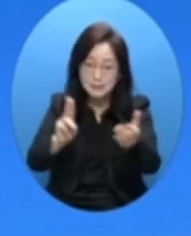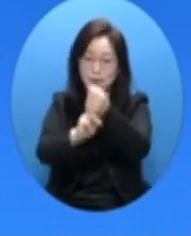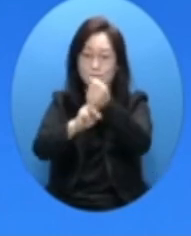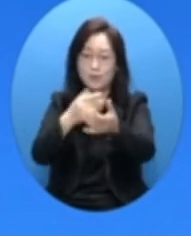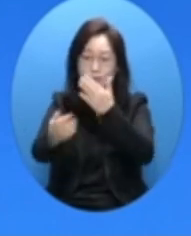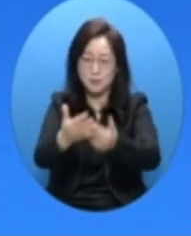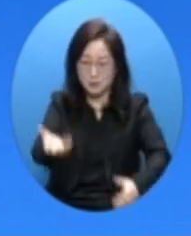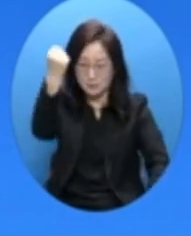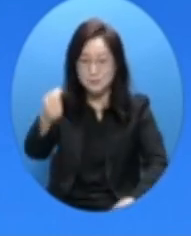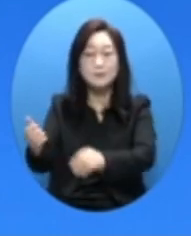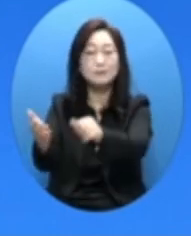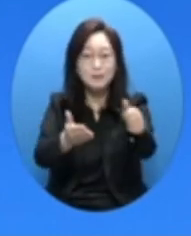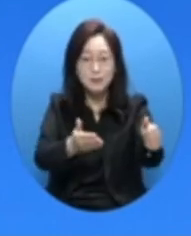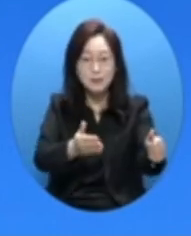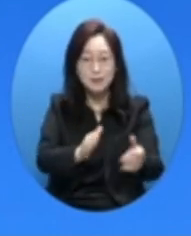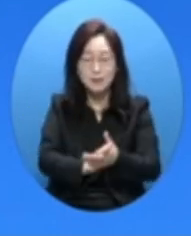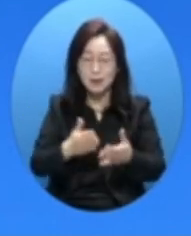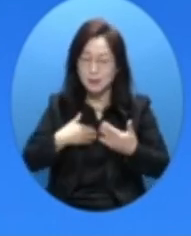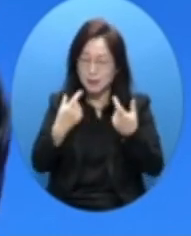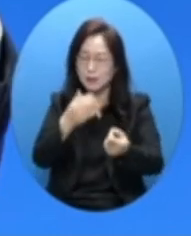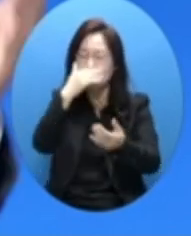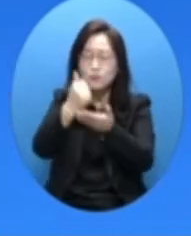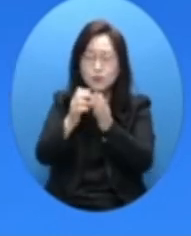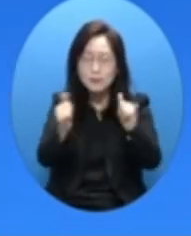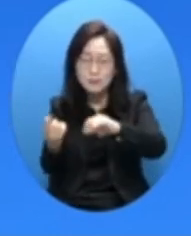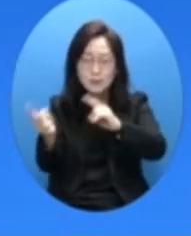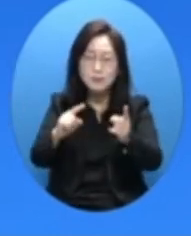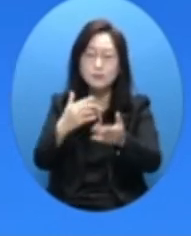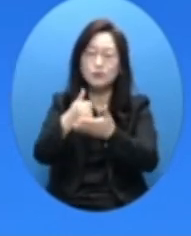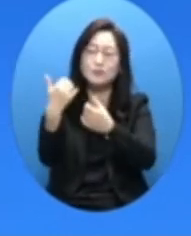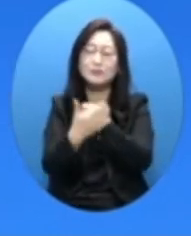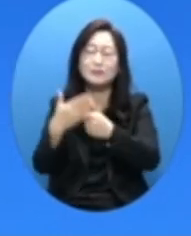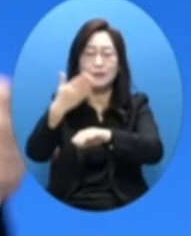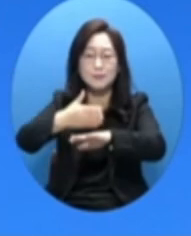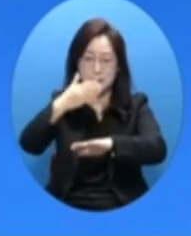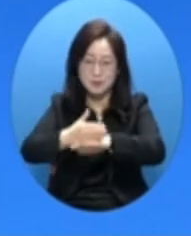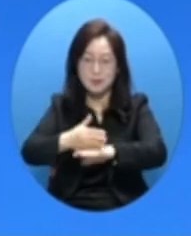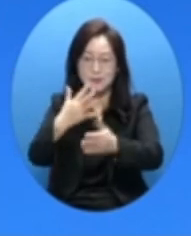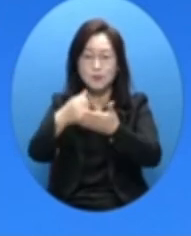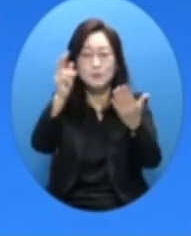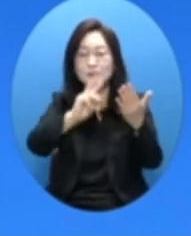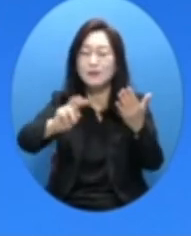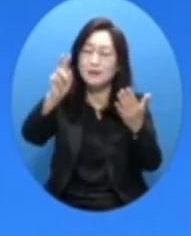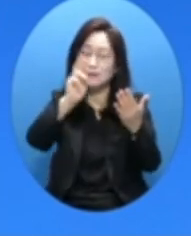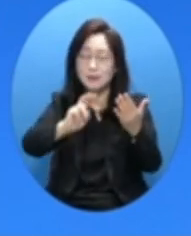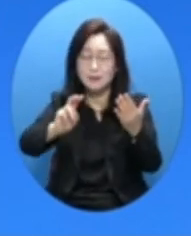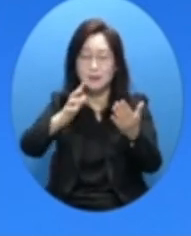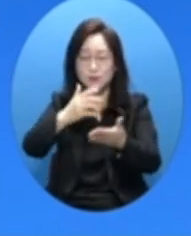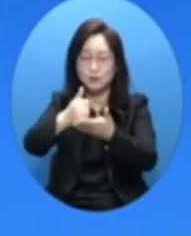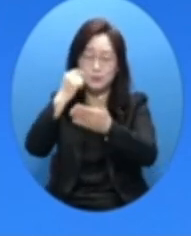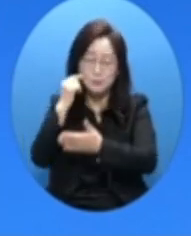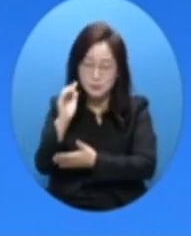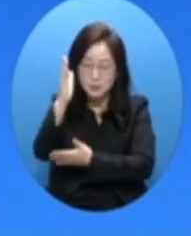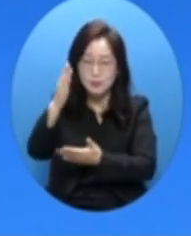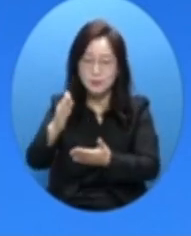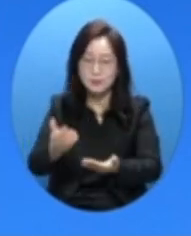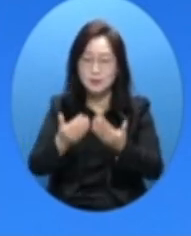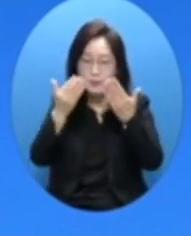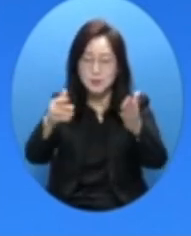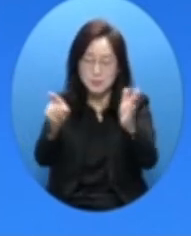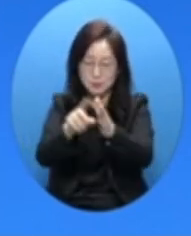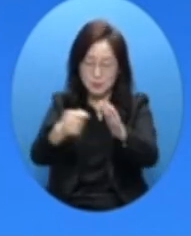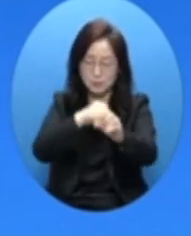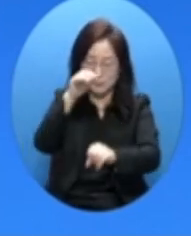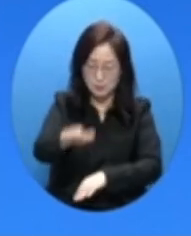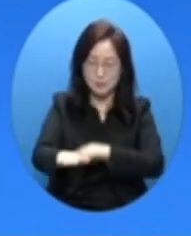뛰어나가는 여러분 되기를 바랍니다 나 같은 죄를 살리신 주님의 은혜에 감사하며 주를 찬양하며 주님께 영원히 들리며 믿음으로 전진